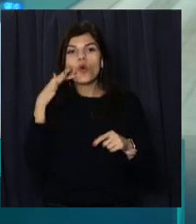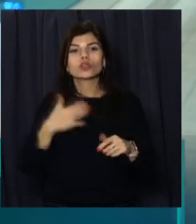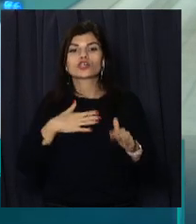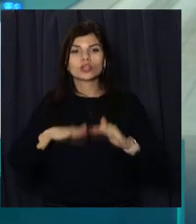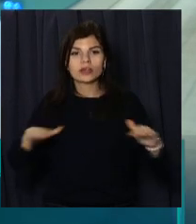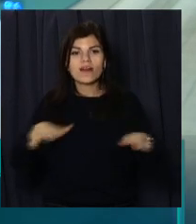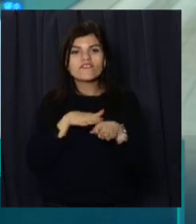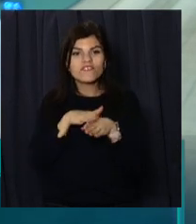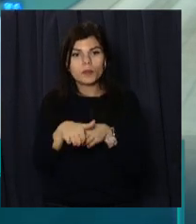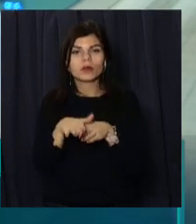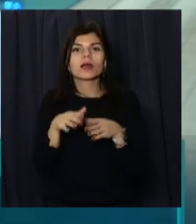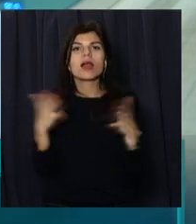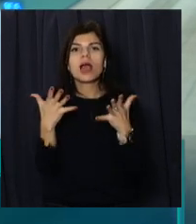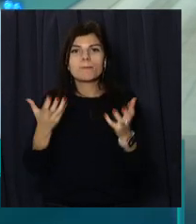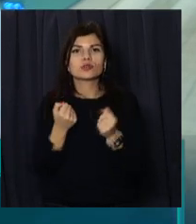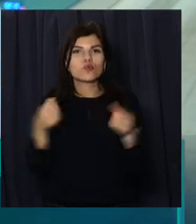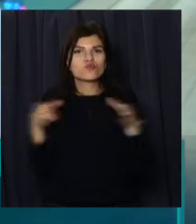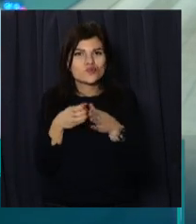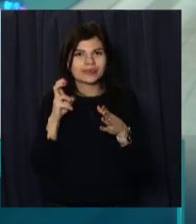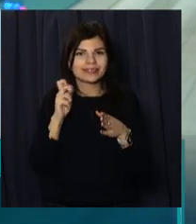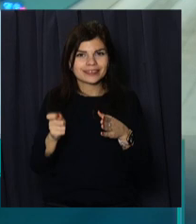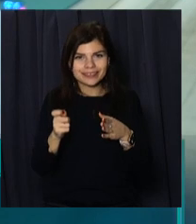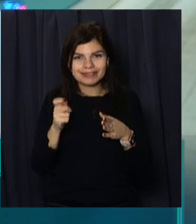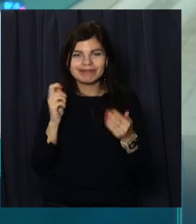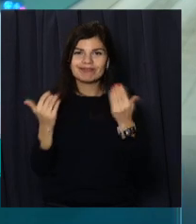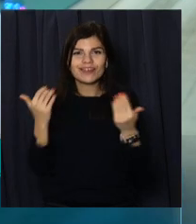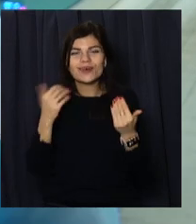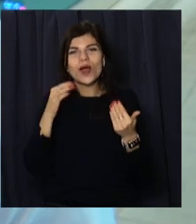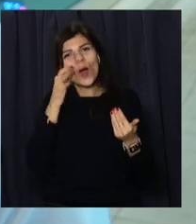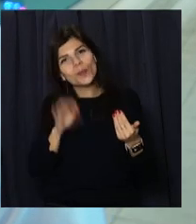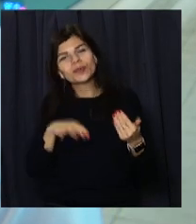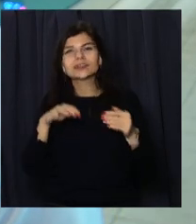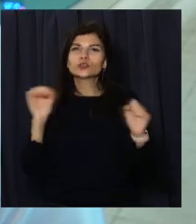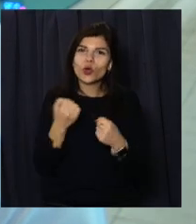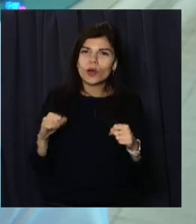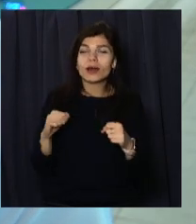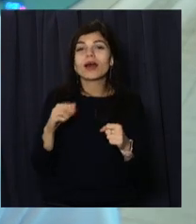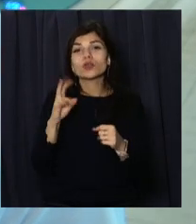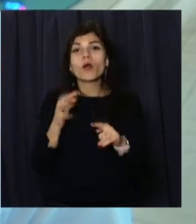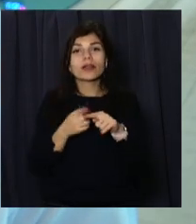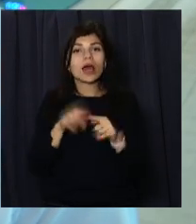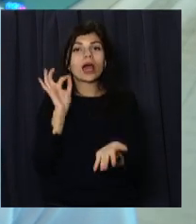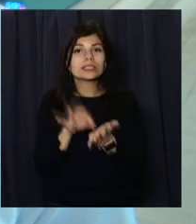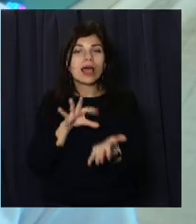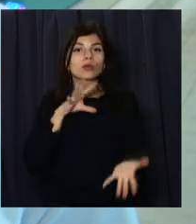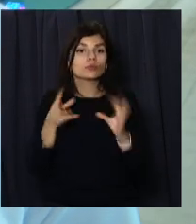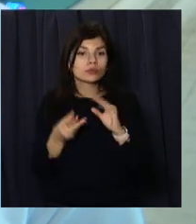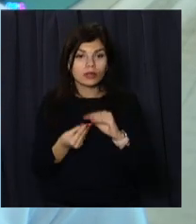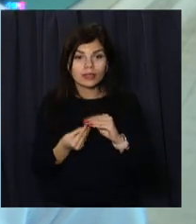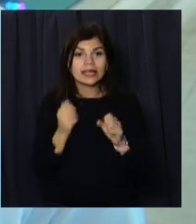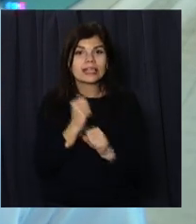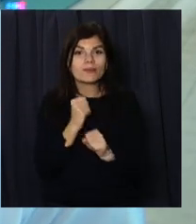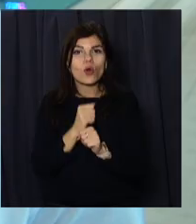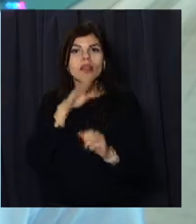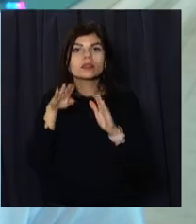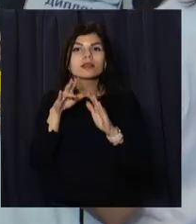дітей виконують розряди. Але є над чим працювати. Тобто це оцінка результата і робота